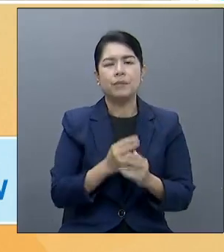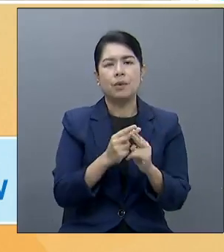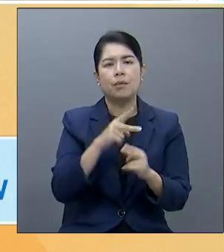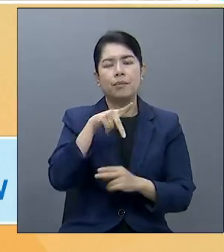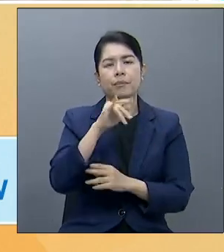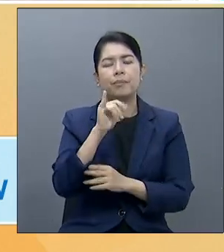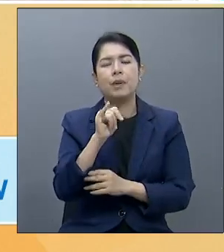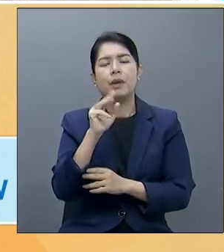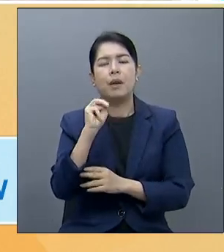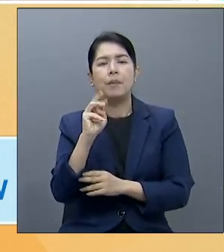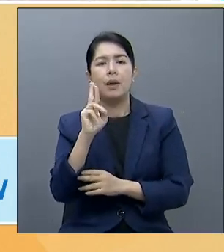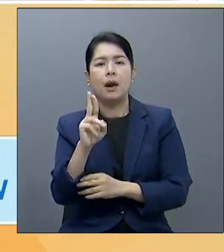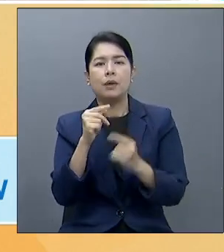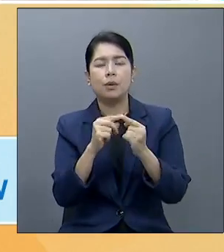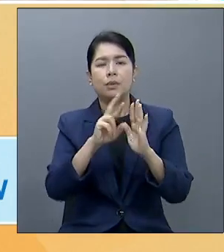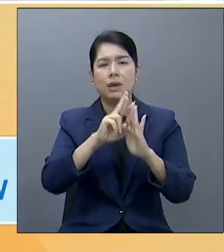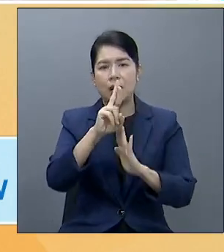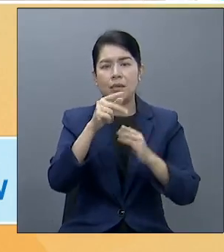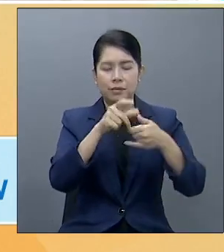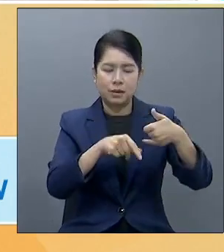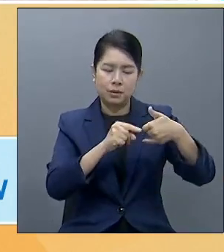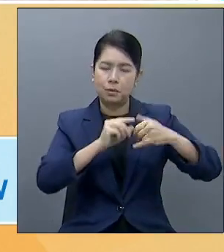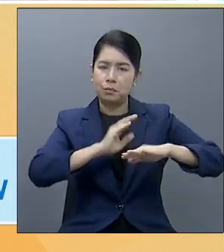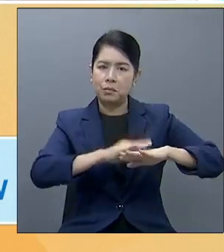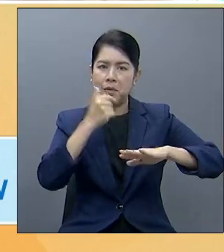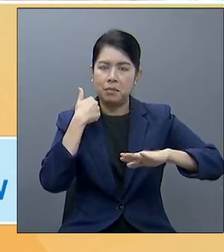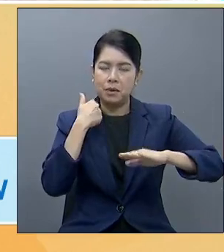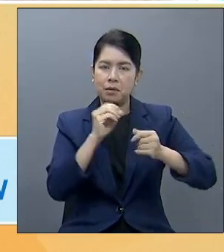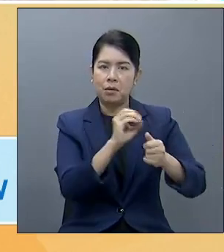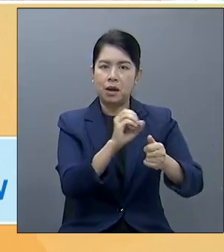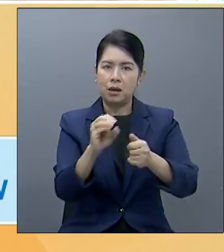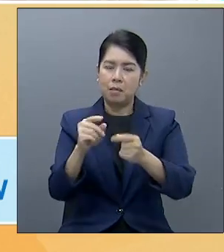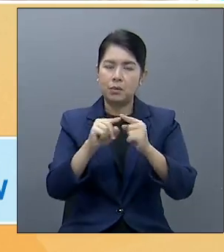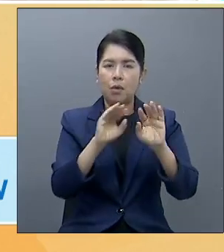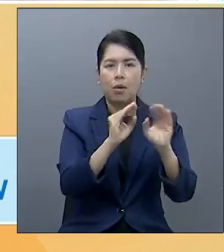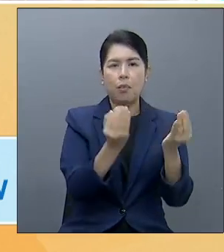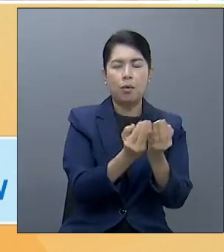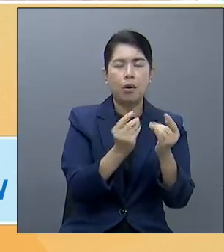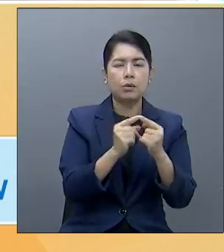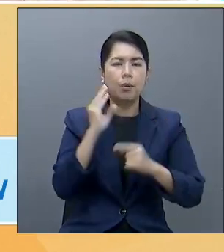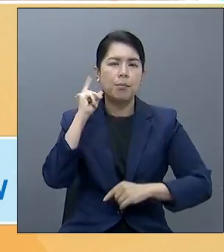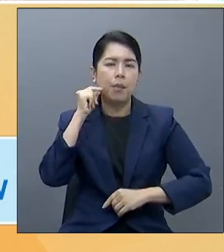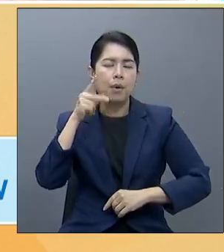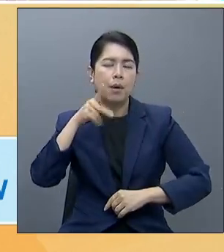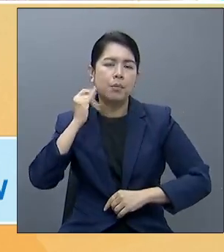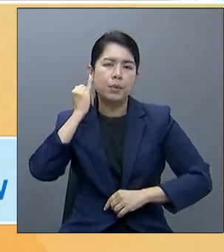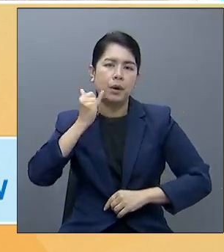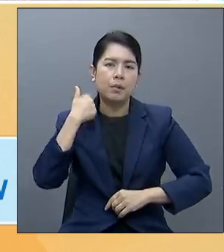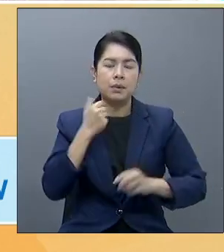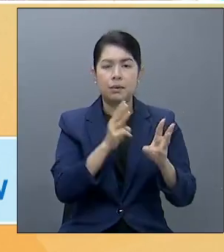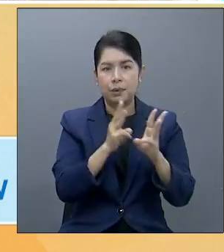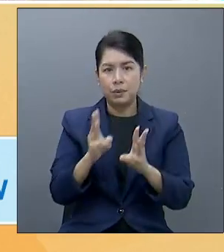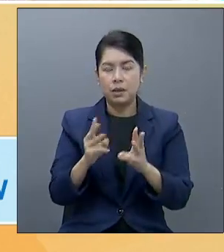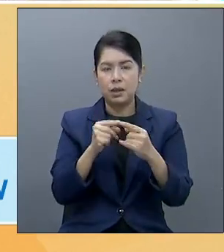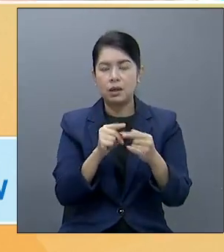าผู้เชี่ยวชาญมาให้ความรู้กับทุกภาคส่วนที่แบบเป็นพ่อแม่ผู้ปกครองปู่ย่าตายายว่าวิธีการเลี้ยงลูกให้มีพัฒนา